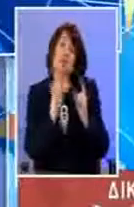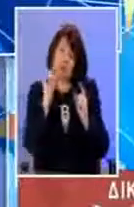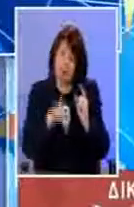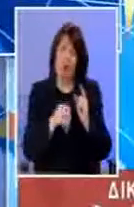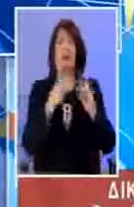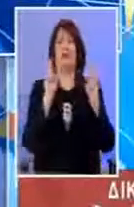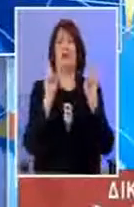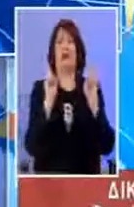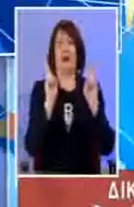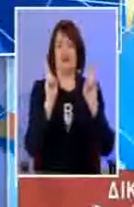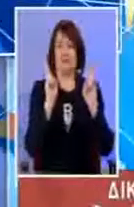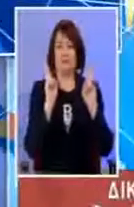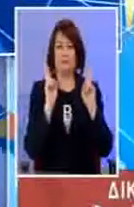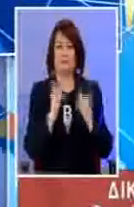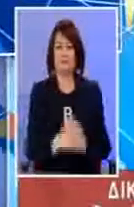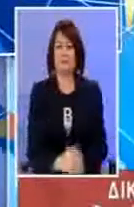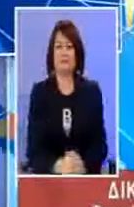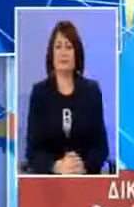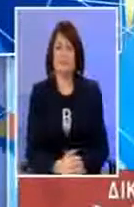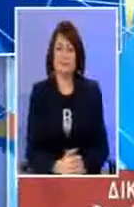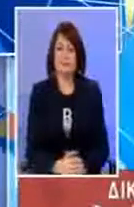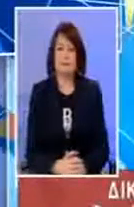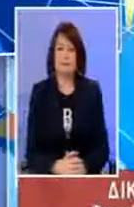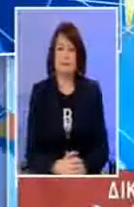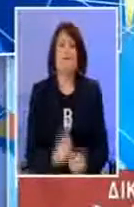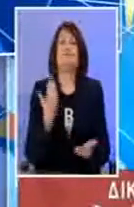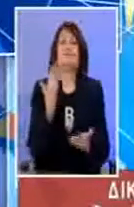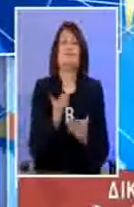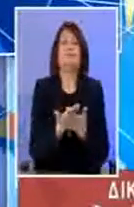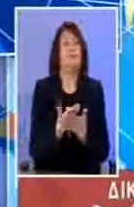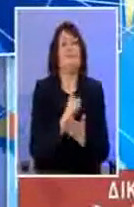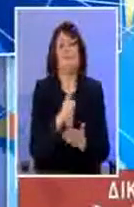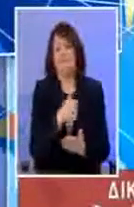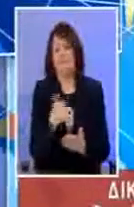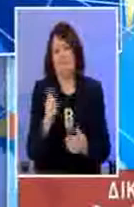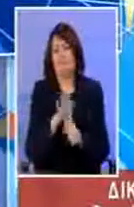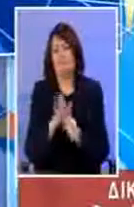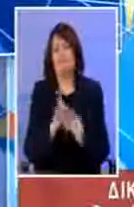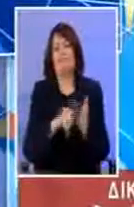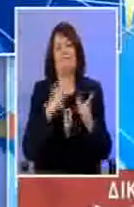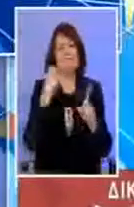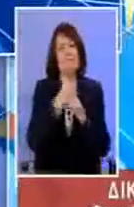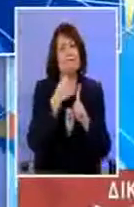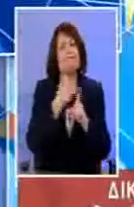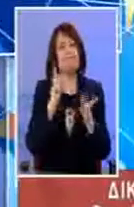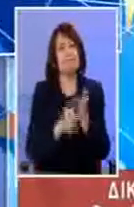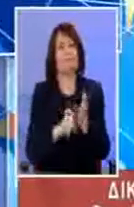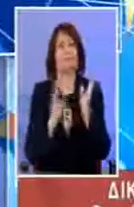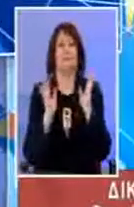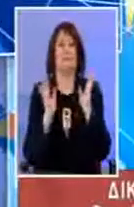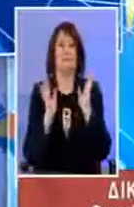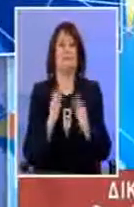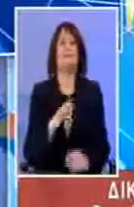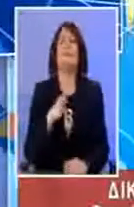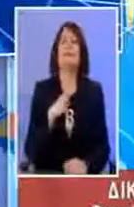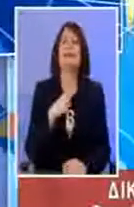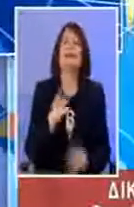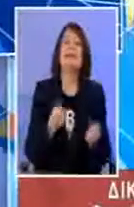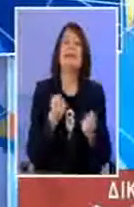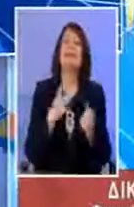όμως δεν μπορούμε να το ζητάμε απλά. Πρέπει να το διεκδικήσουμε και αυτό το πράγμα. Πρέπει να διεκδικήσουμε ότι τι θέλουμε να